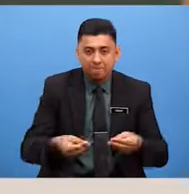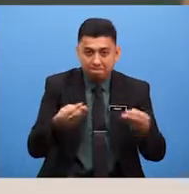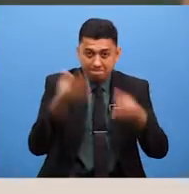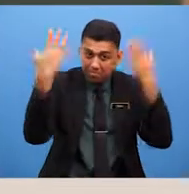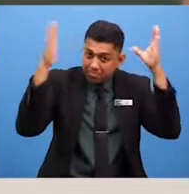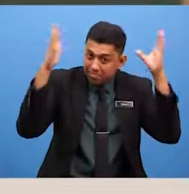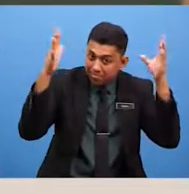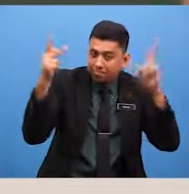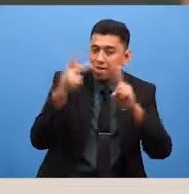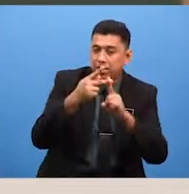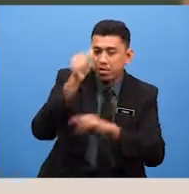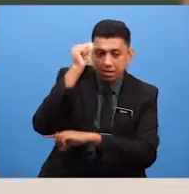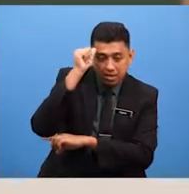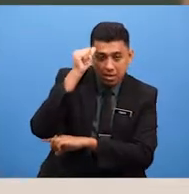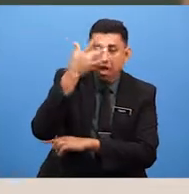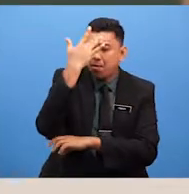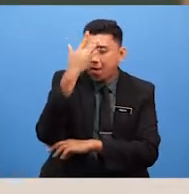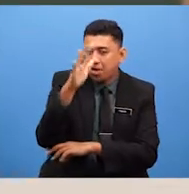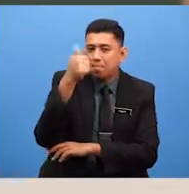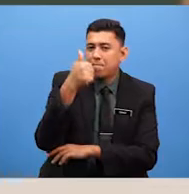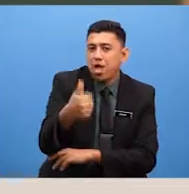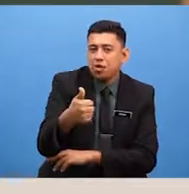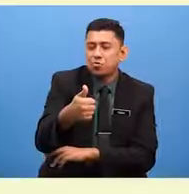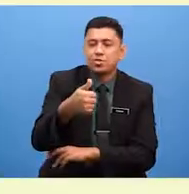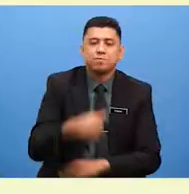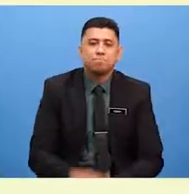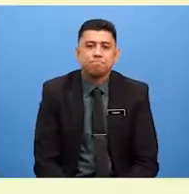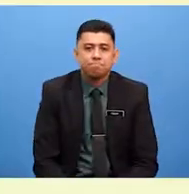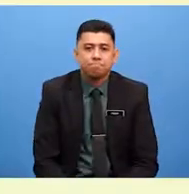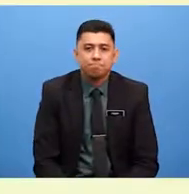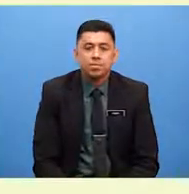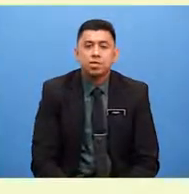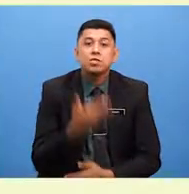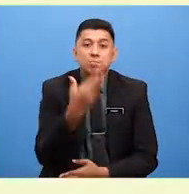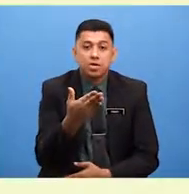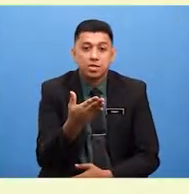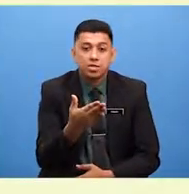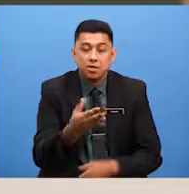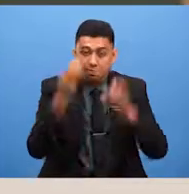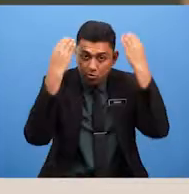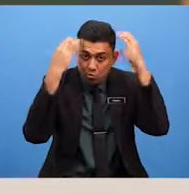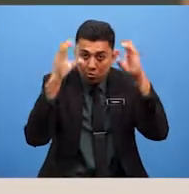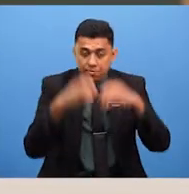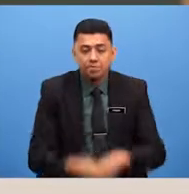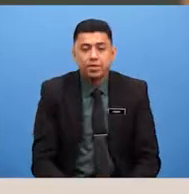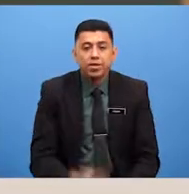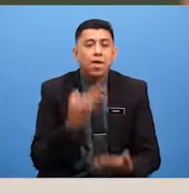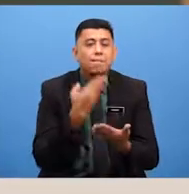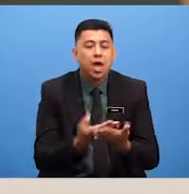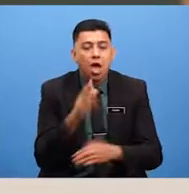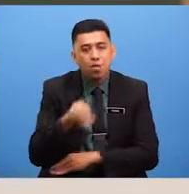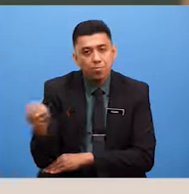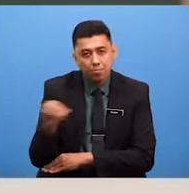tepukan kepada Alex. Pandai bagus, Alex. Terima kasih, cikgu. Baik,